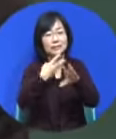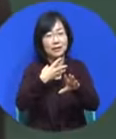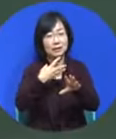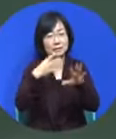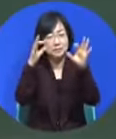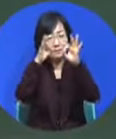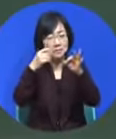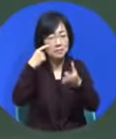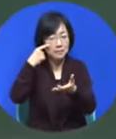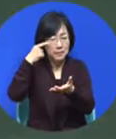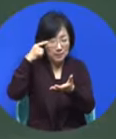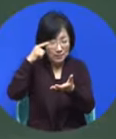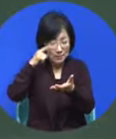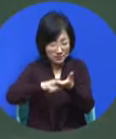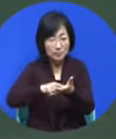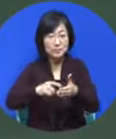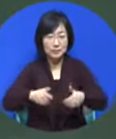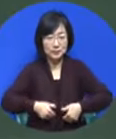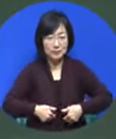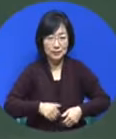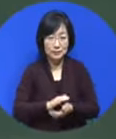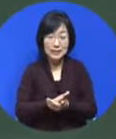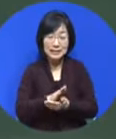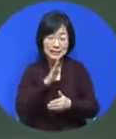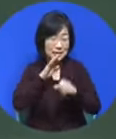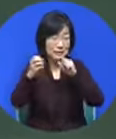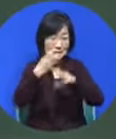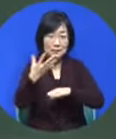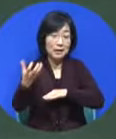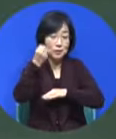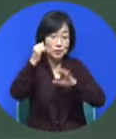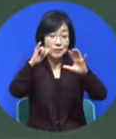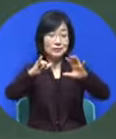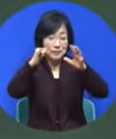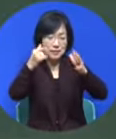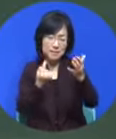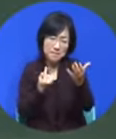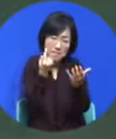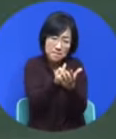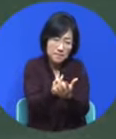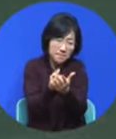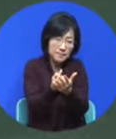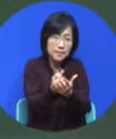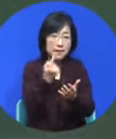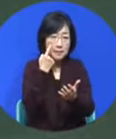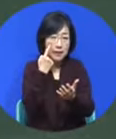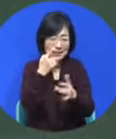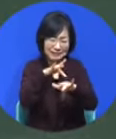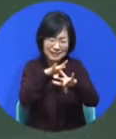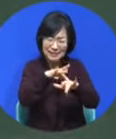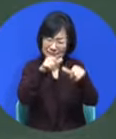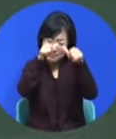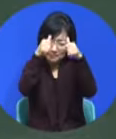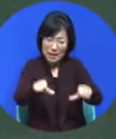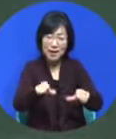찾아라 가지고 세상 나가라 그래 흑암 세력을